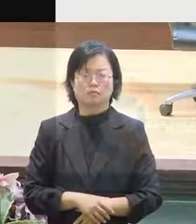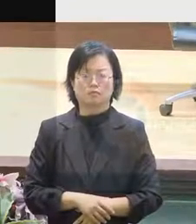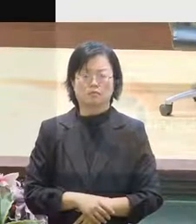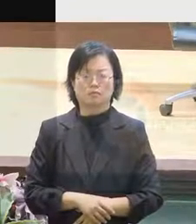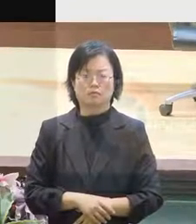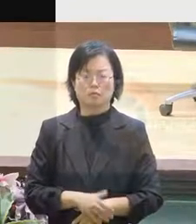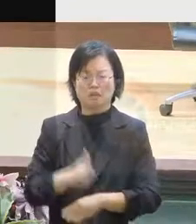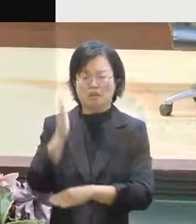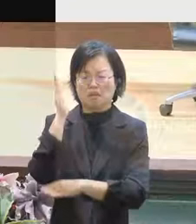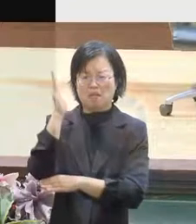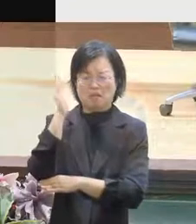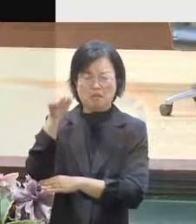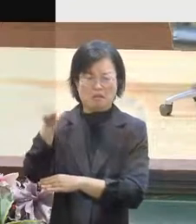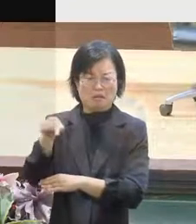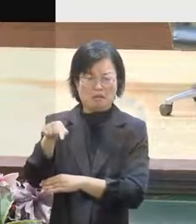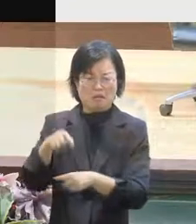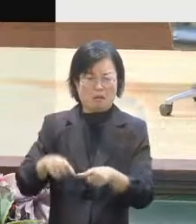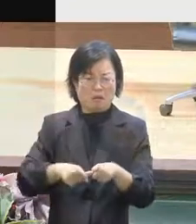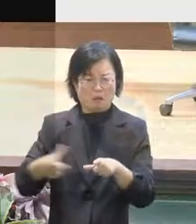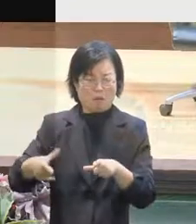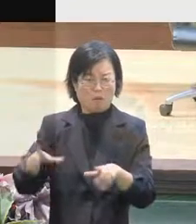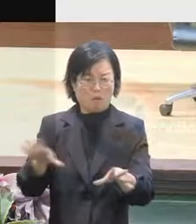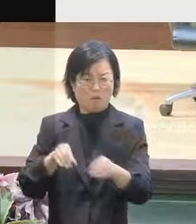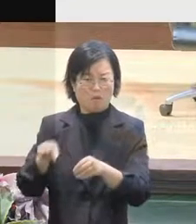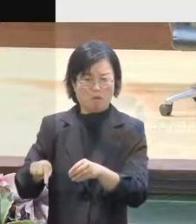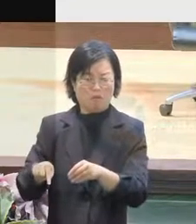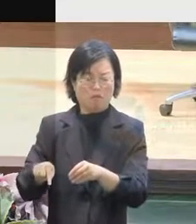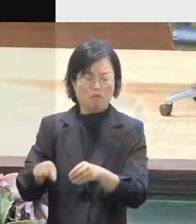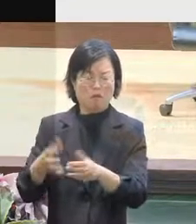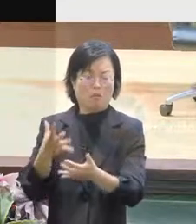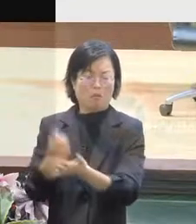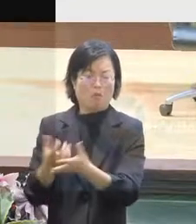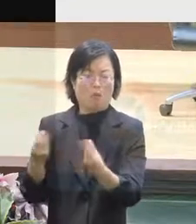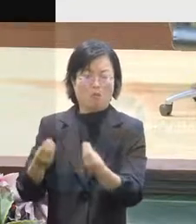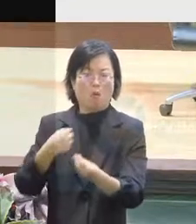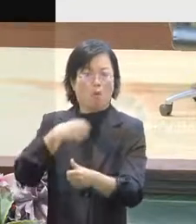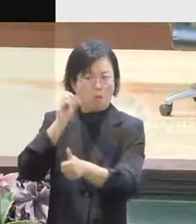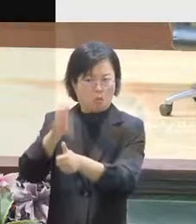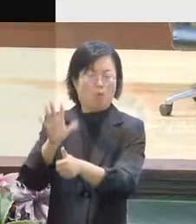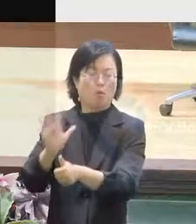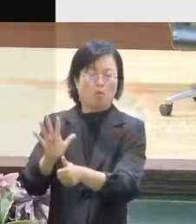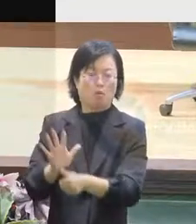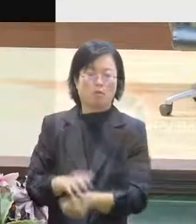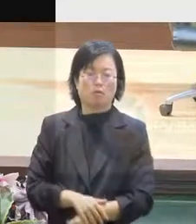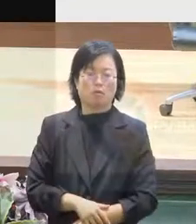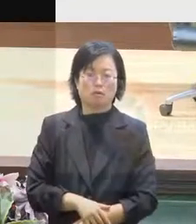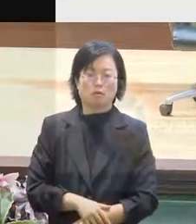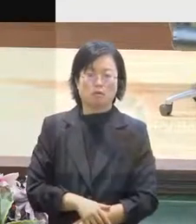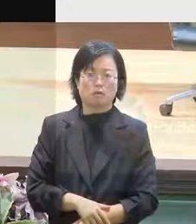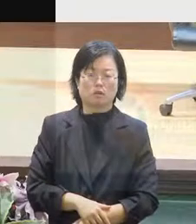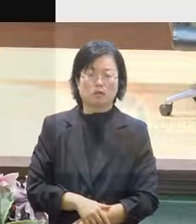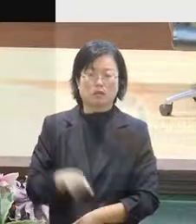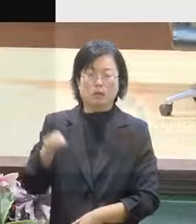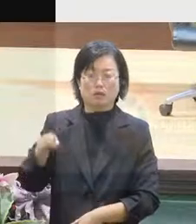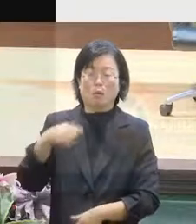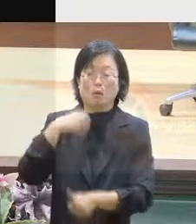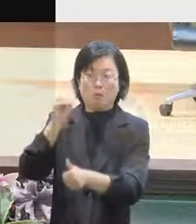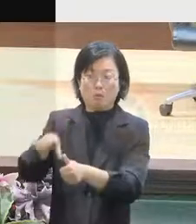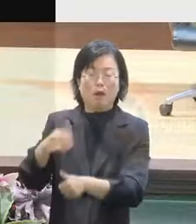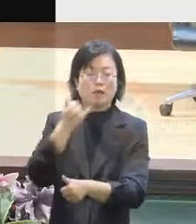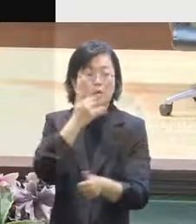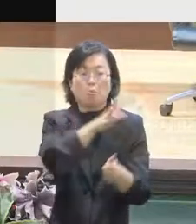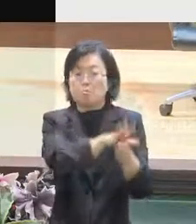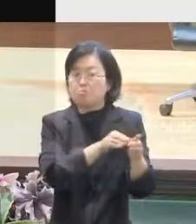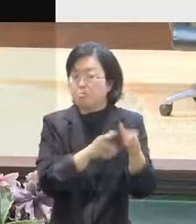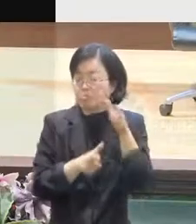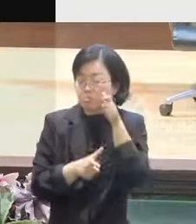料的做法呢做提出了一个建议。那么其中一个呢，我们就是提出参照其实特别像台湾的做法呢，去